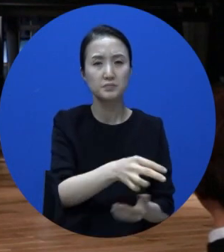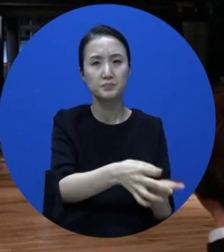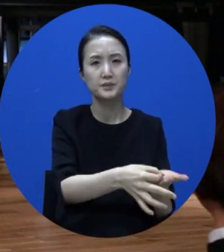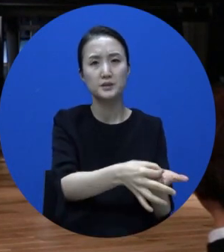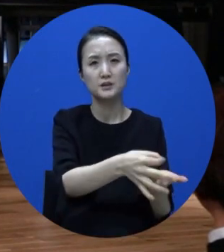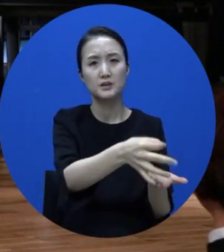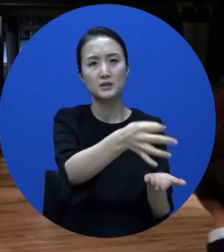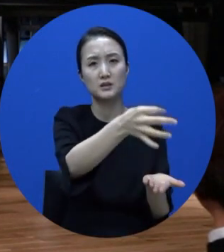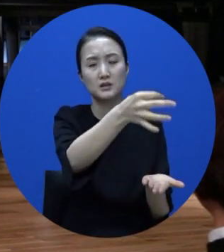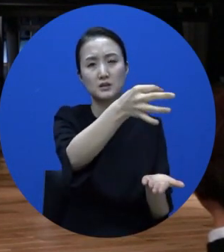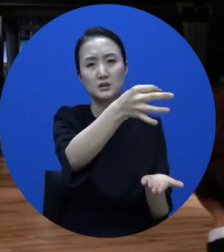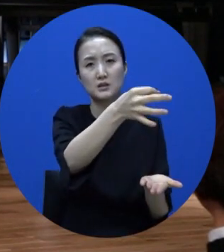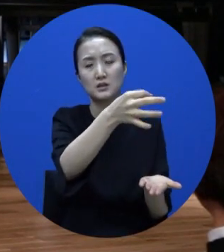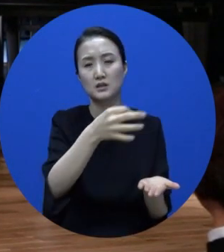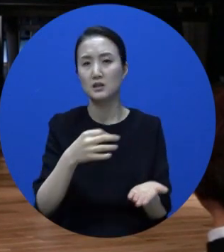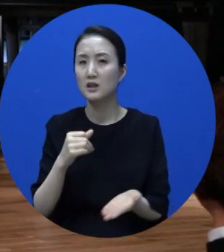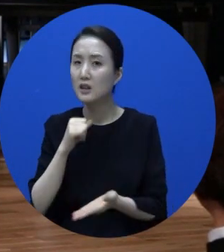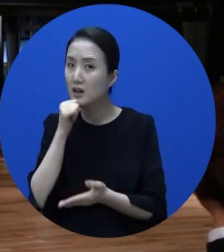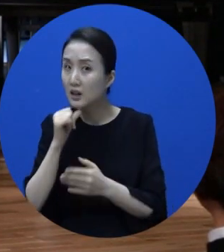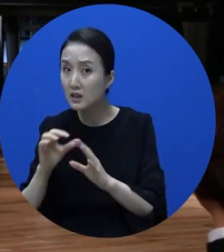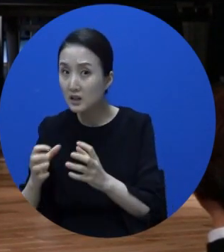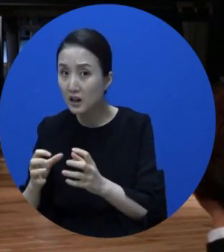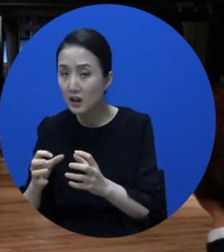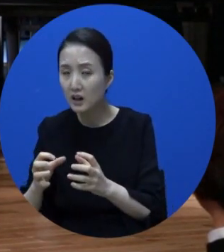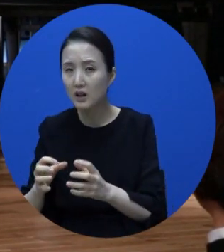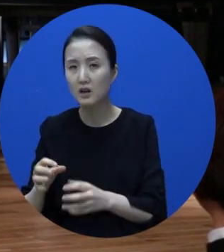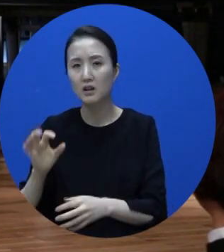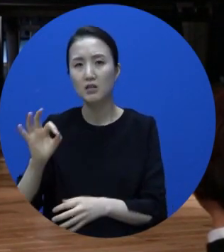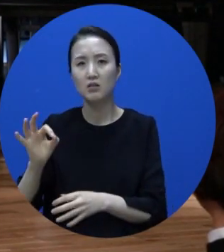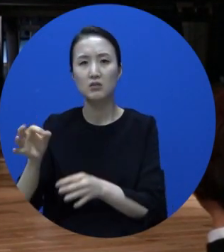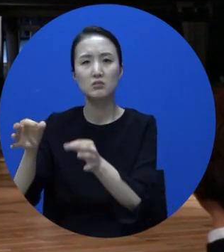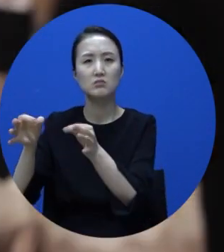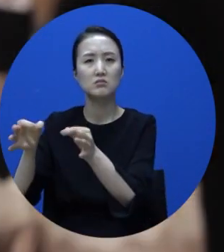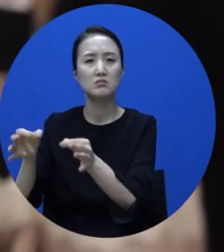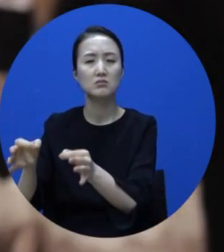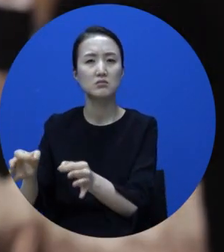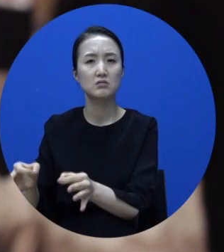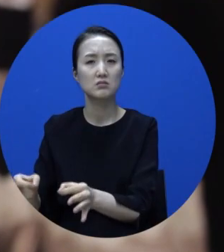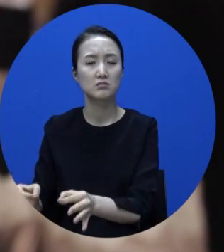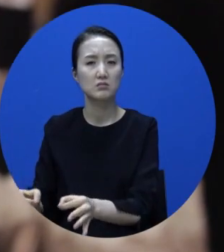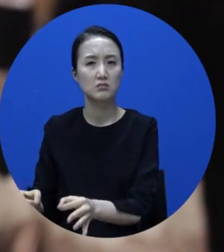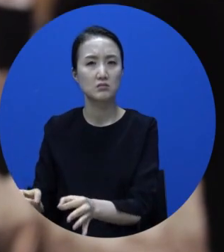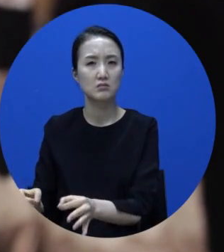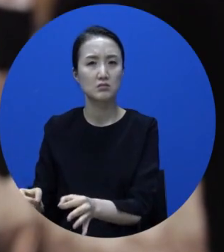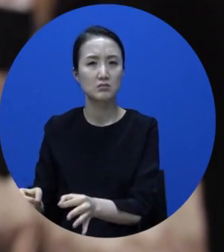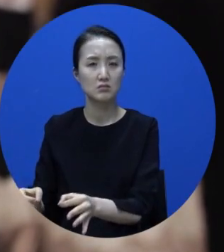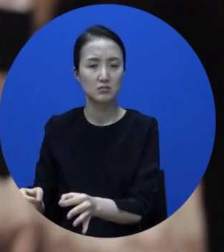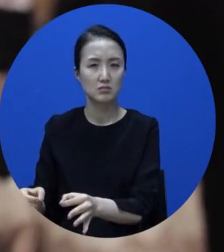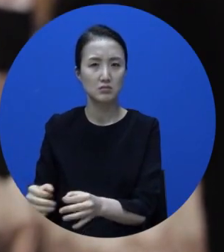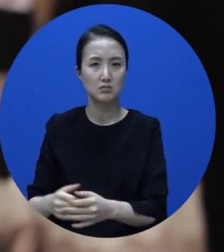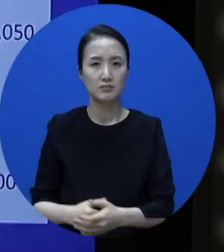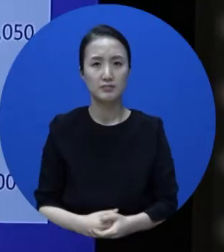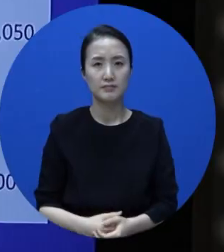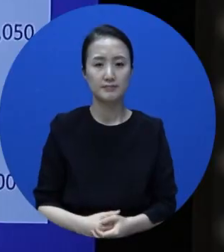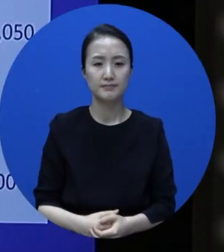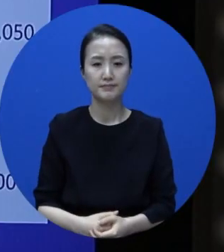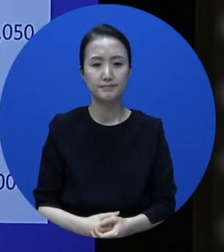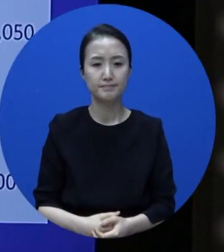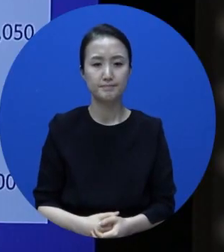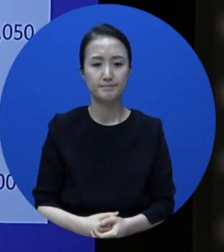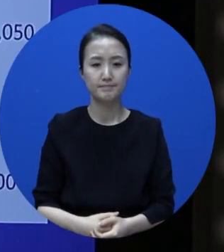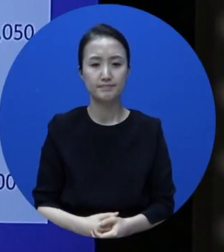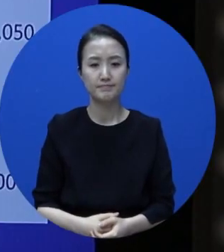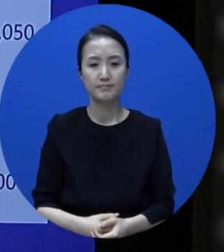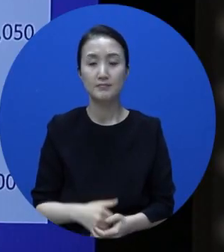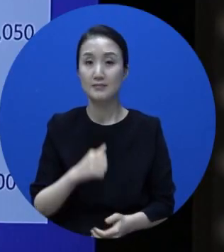50 흥국 통화의 가치는 떨어지는 거죠 맞습니까 보시는 것처럼 신흥국 통화